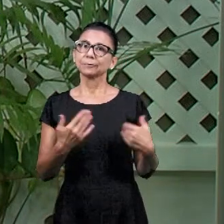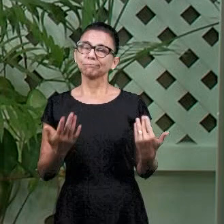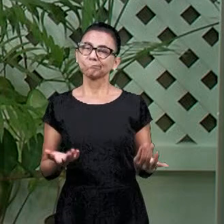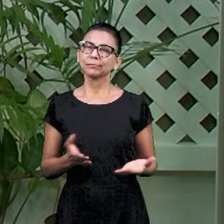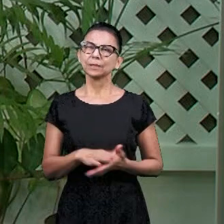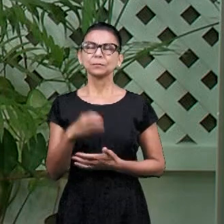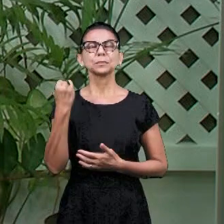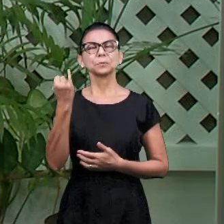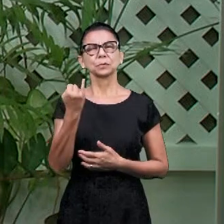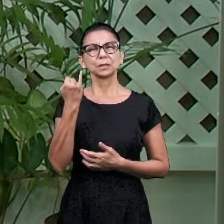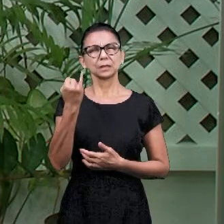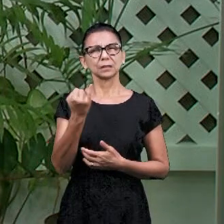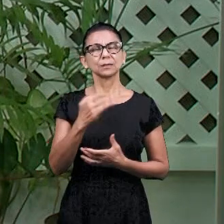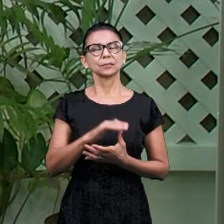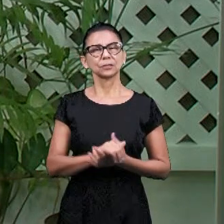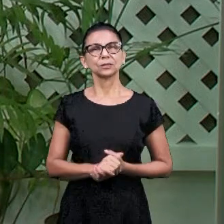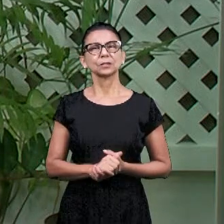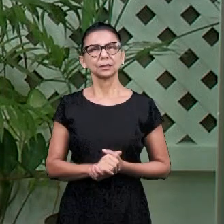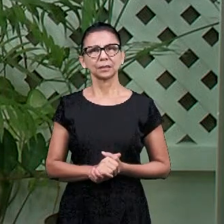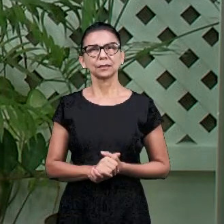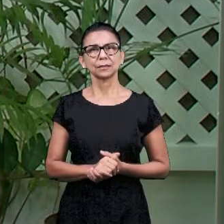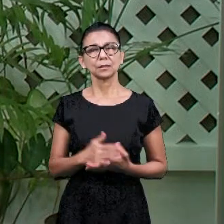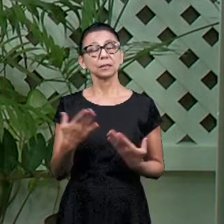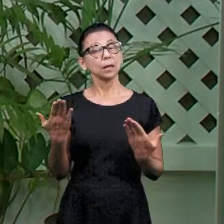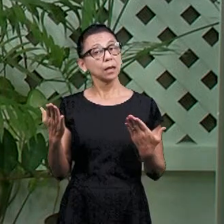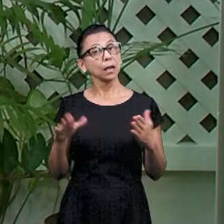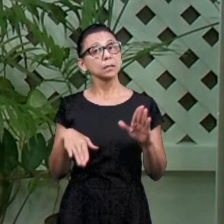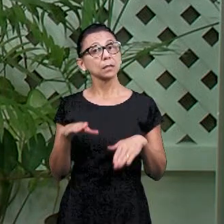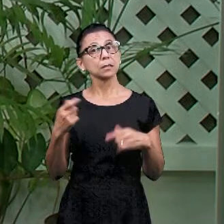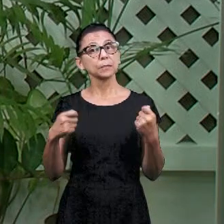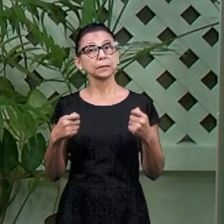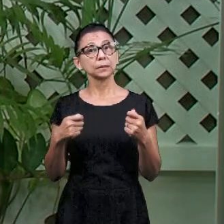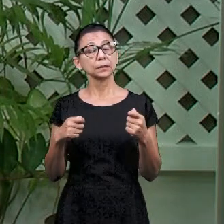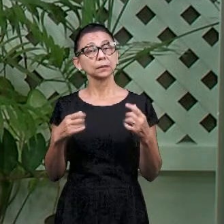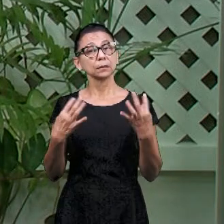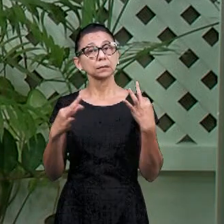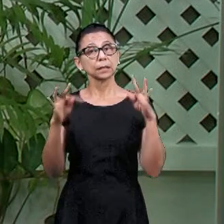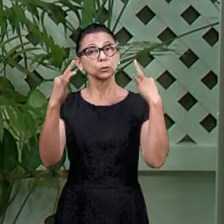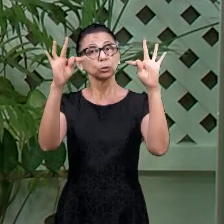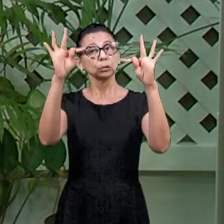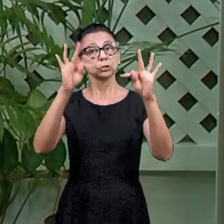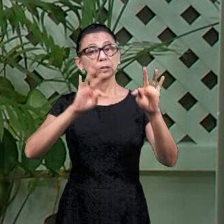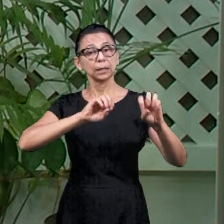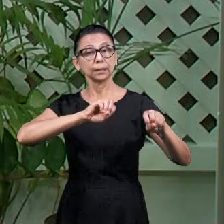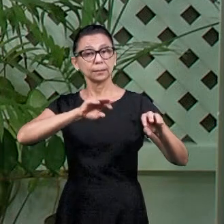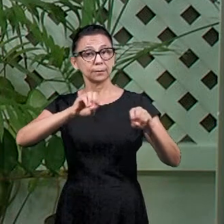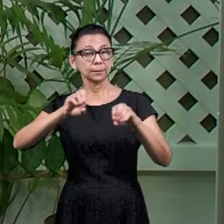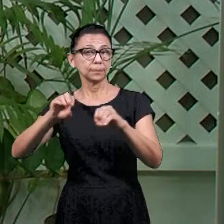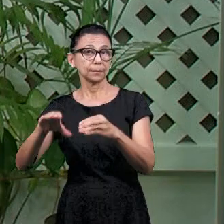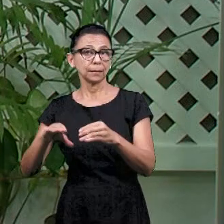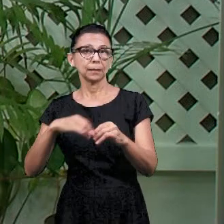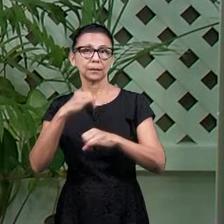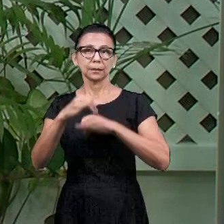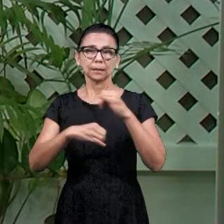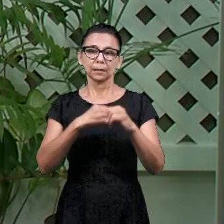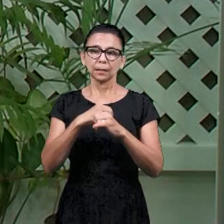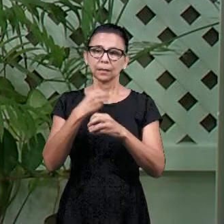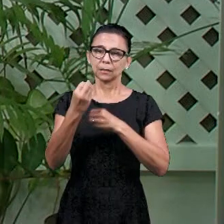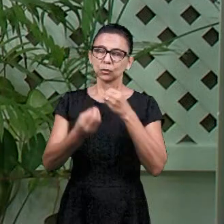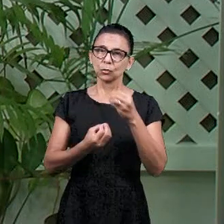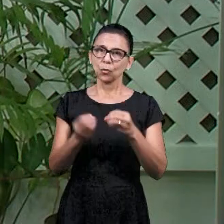ce moment-ci. Et des fois, il est nécessaire même d'enseigner techniquement comment ils vont se